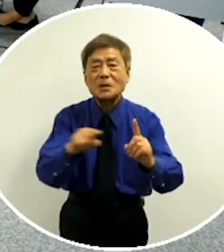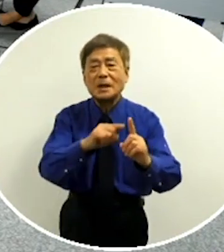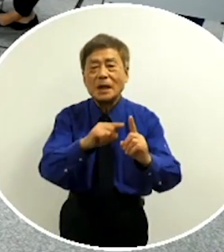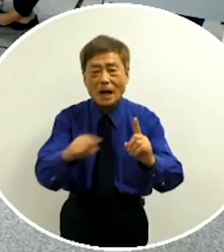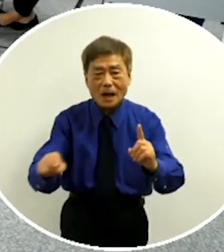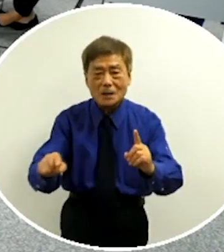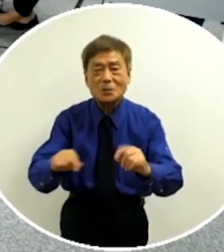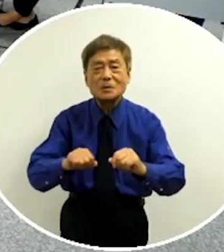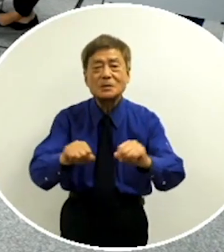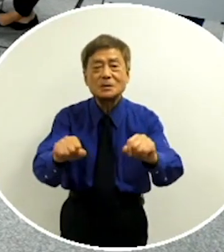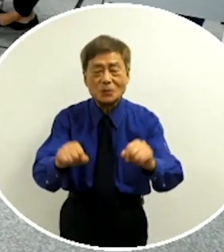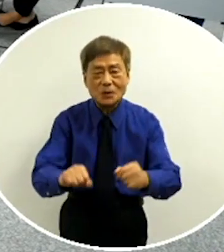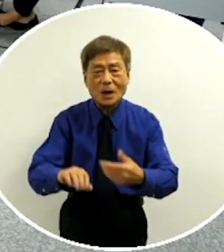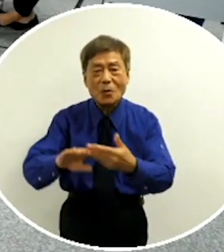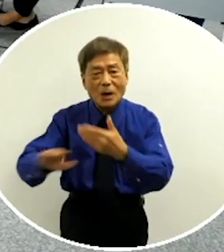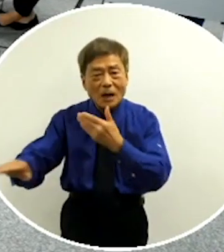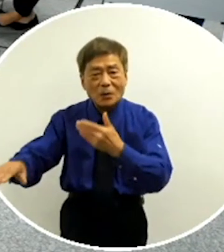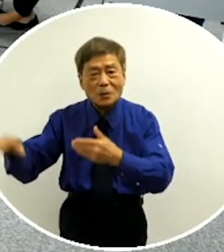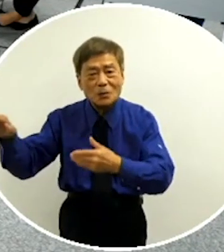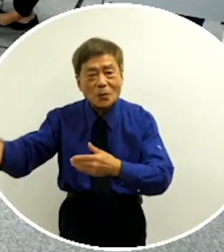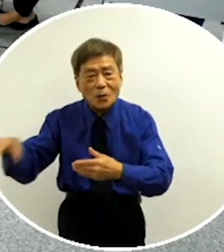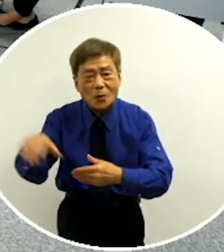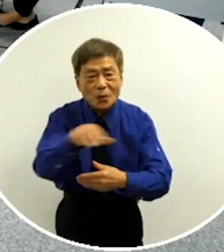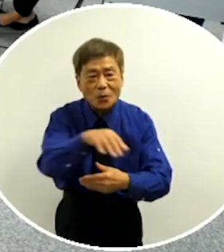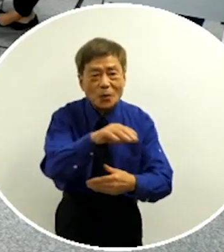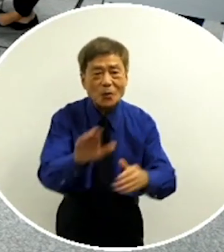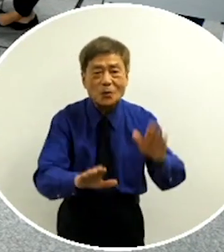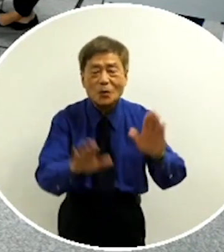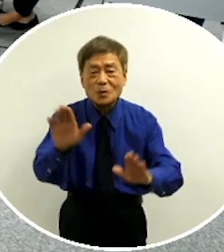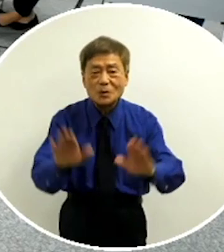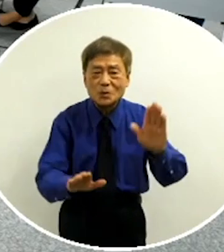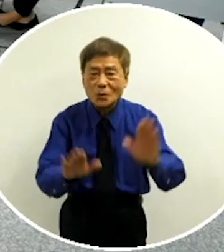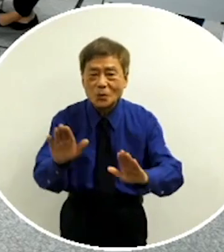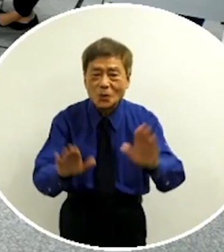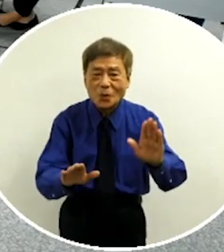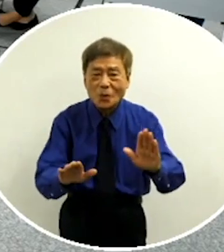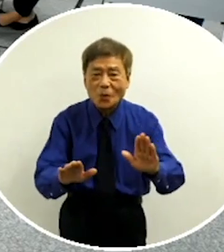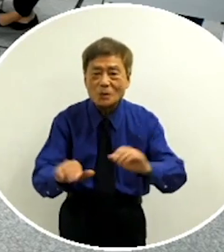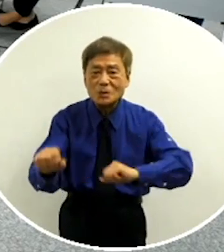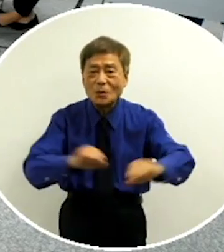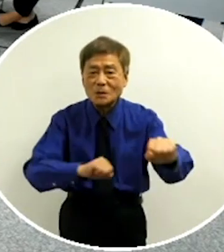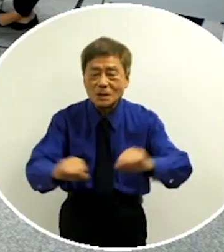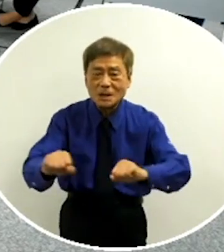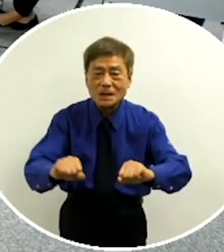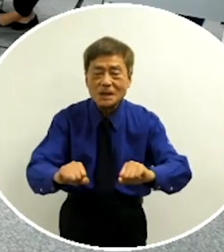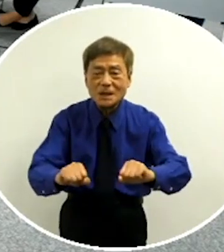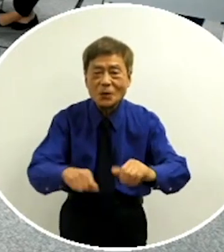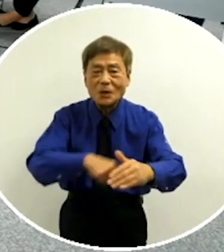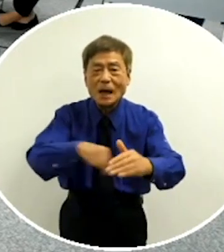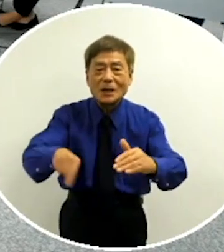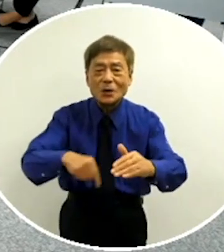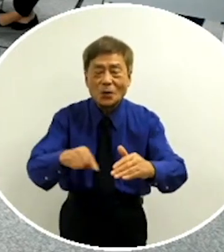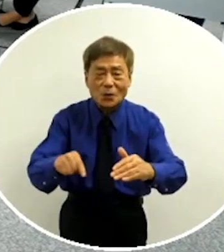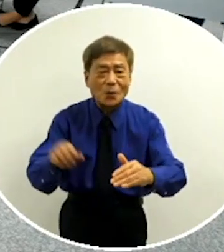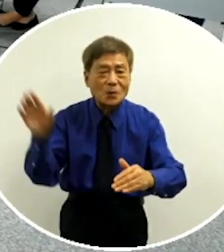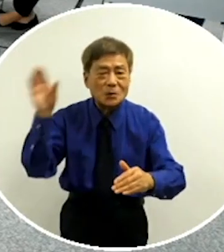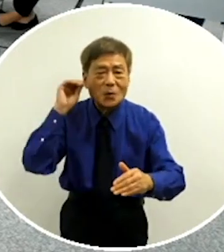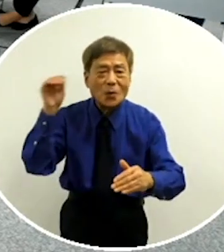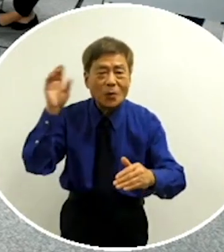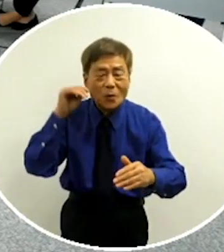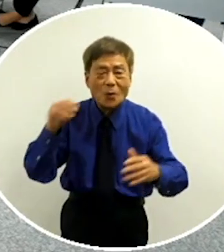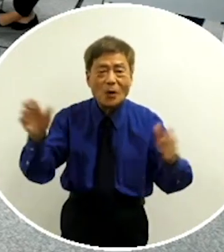全国でお隣の県ではこういうふうになっているようあるいはあそこの数シグではこういうふうにやってるよそういった事例を集めることができるのは